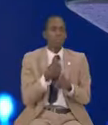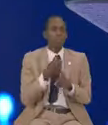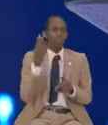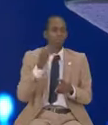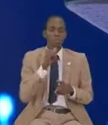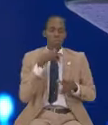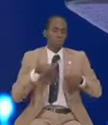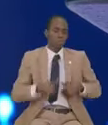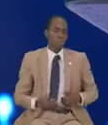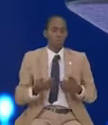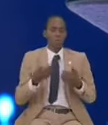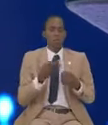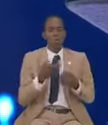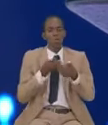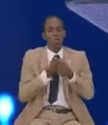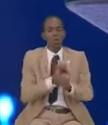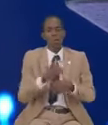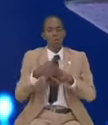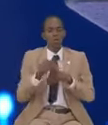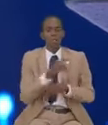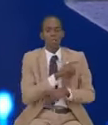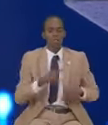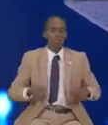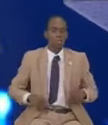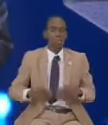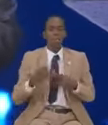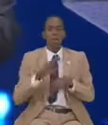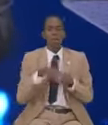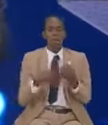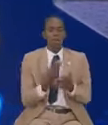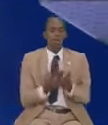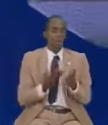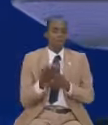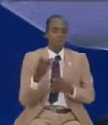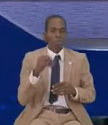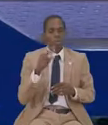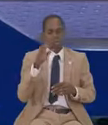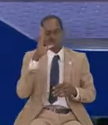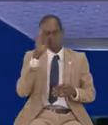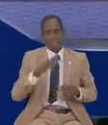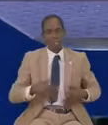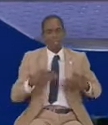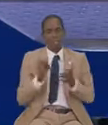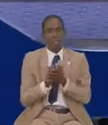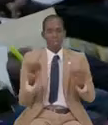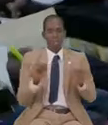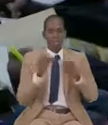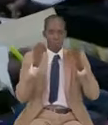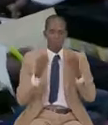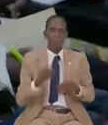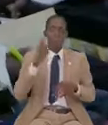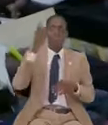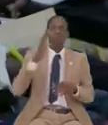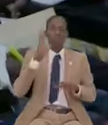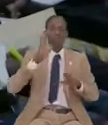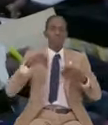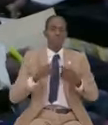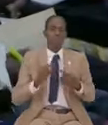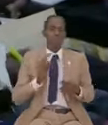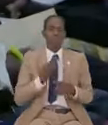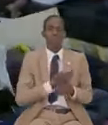suivre le Seigneur tous les jours de sa vie le la même force le Seigneur vous l'accordera voyons